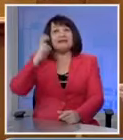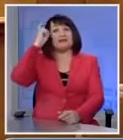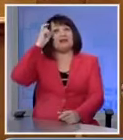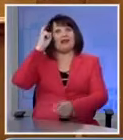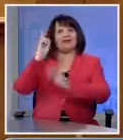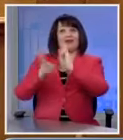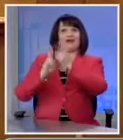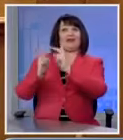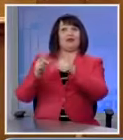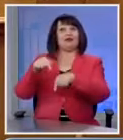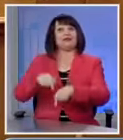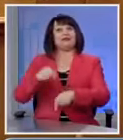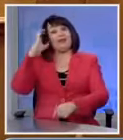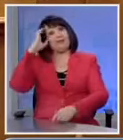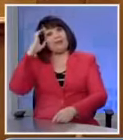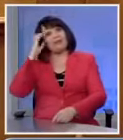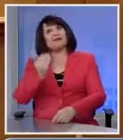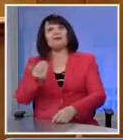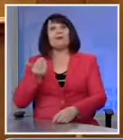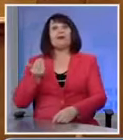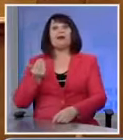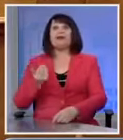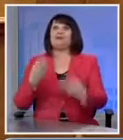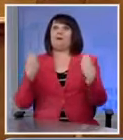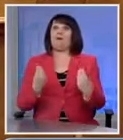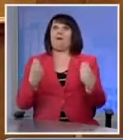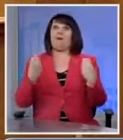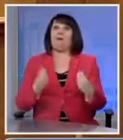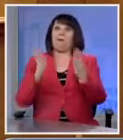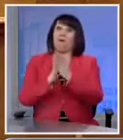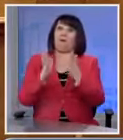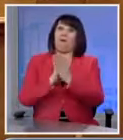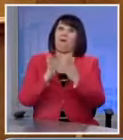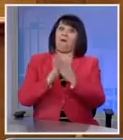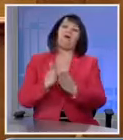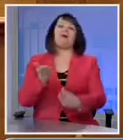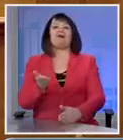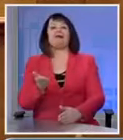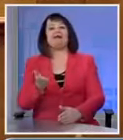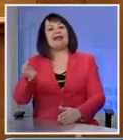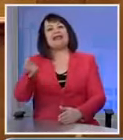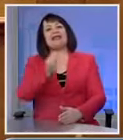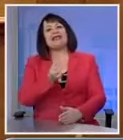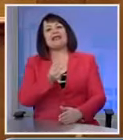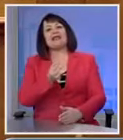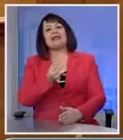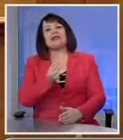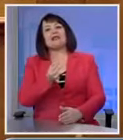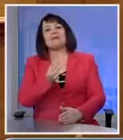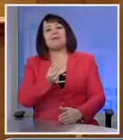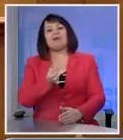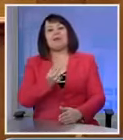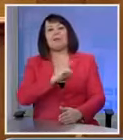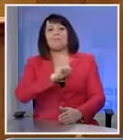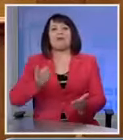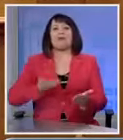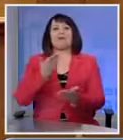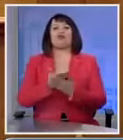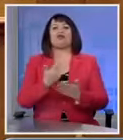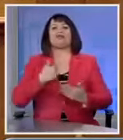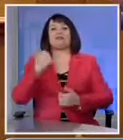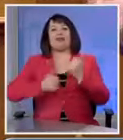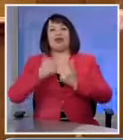λιδωρήσετε. Όλο το προηγούμενο διάστημα τον υμνούσατε. Ιδίως όταν τοποθετήθηκε εναντίον της πρότασής μας για το